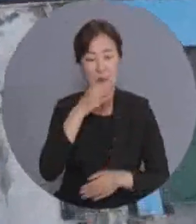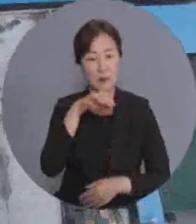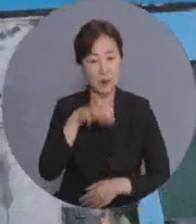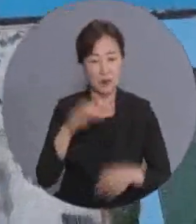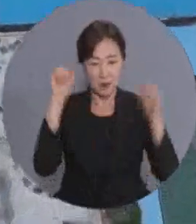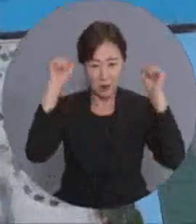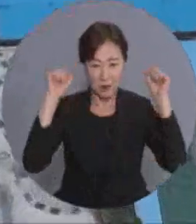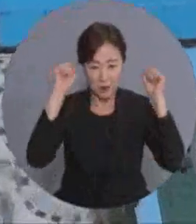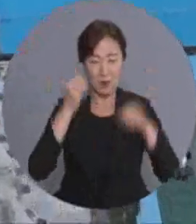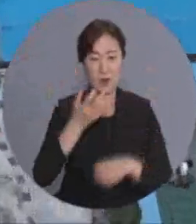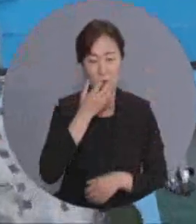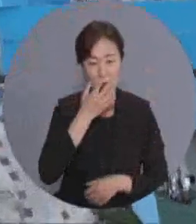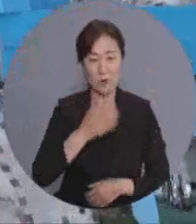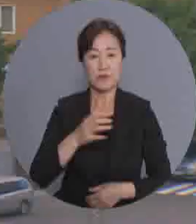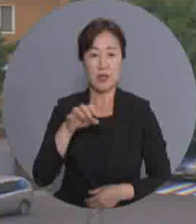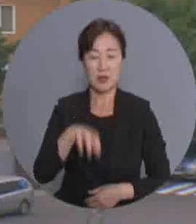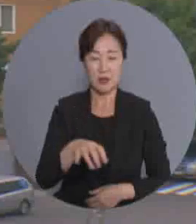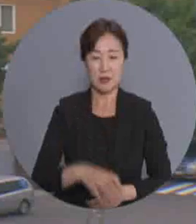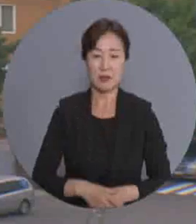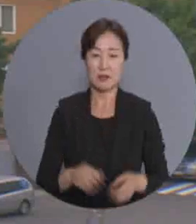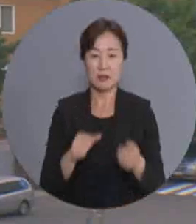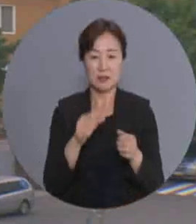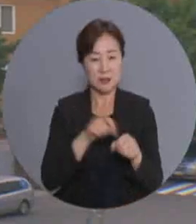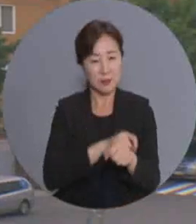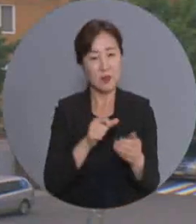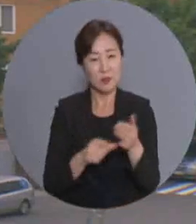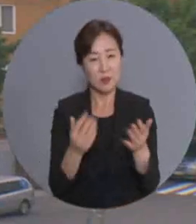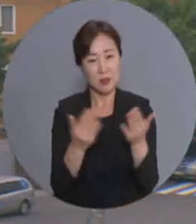관리실 특산물 전시 판매장 등이 들어설 예정입니다